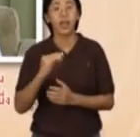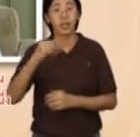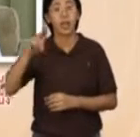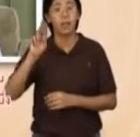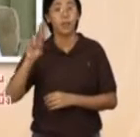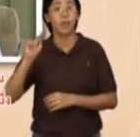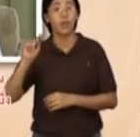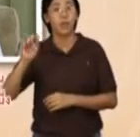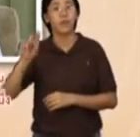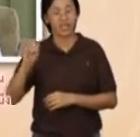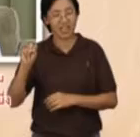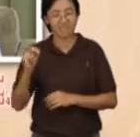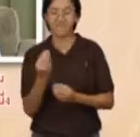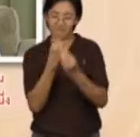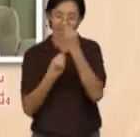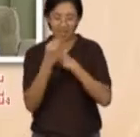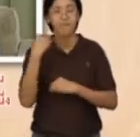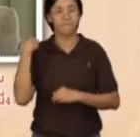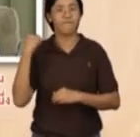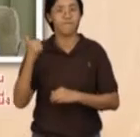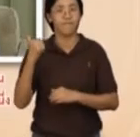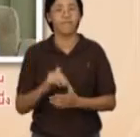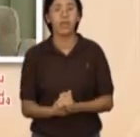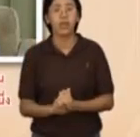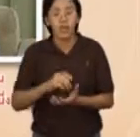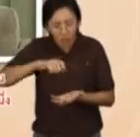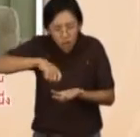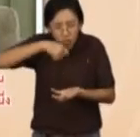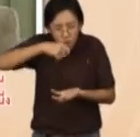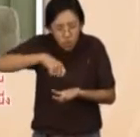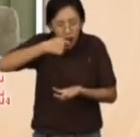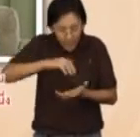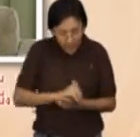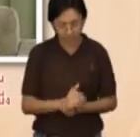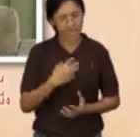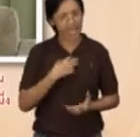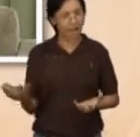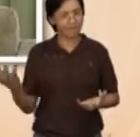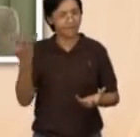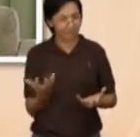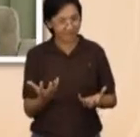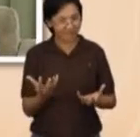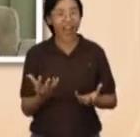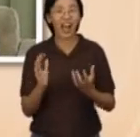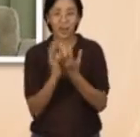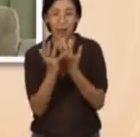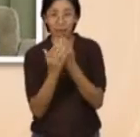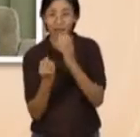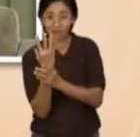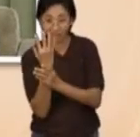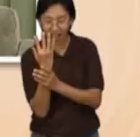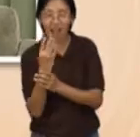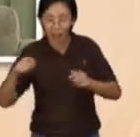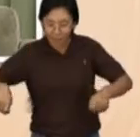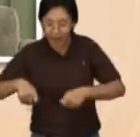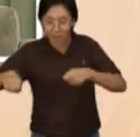ดีมากเลยค่ะเพราะฉะนั้นเมื่อรับประทานแกงนี้แล้วเนี่ยควรจะมีผัดผักอีกสักอย่างนึงโดยเฉพาะอย่างยิ่งสำหรับผู้